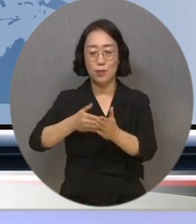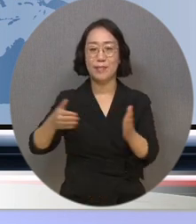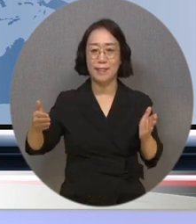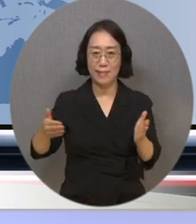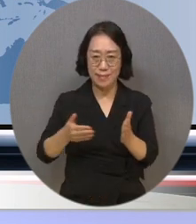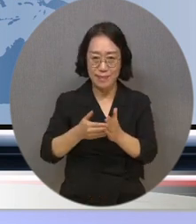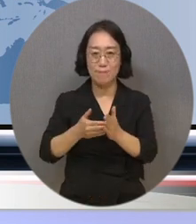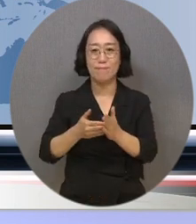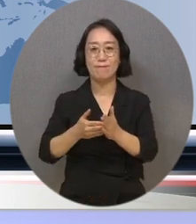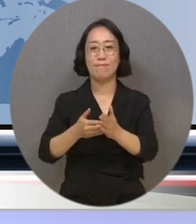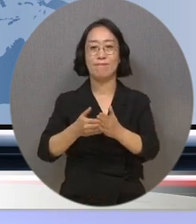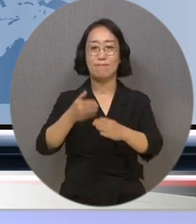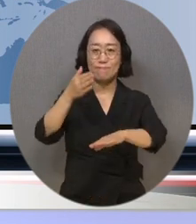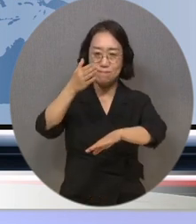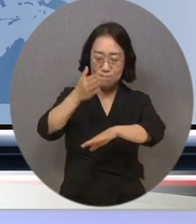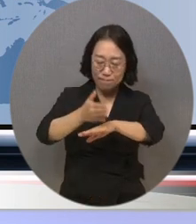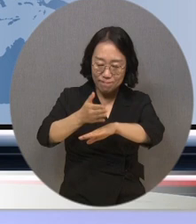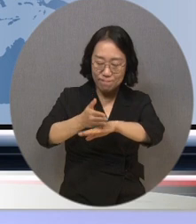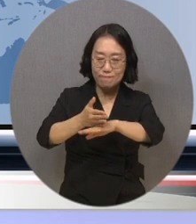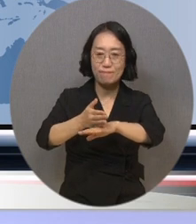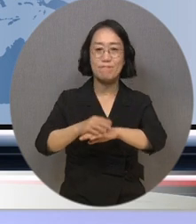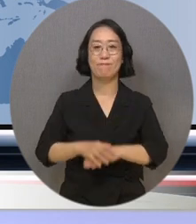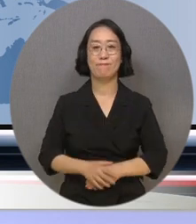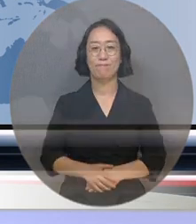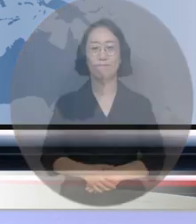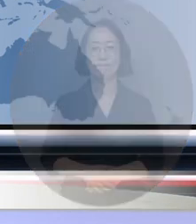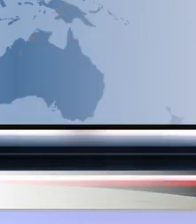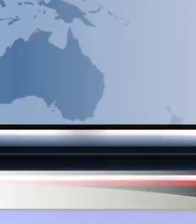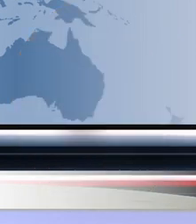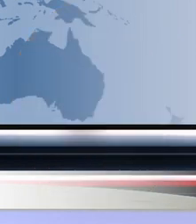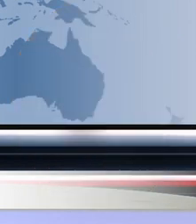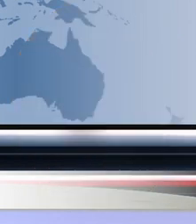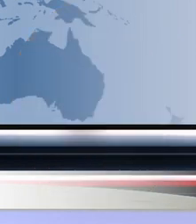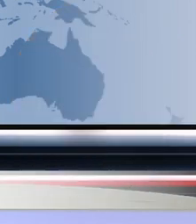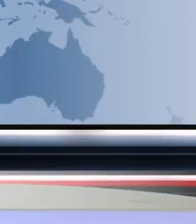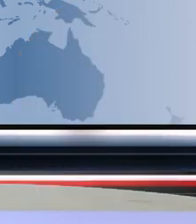뉴스24를 마칩니다 시청해 주신 여러분 고맙습니다